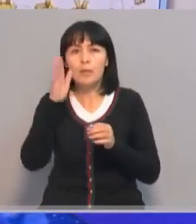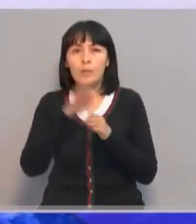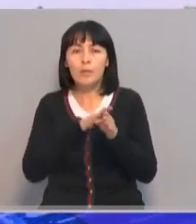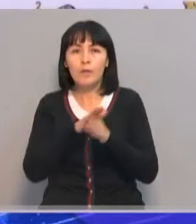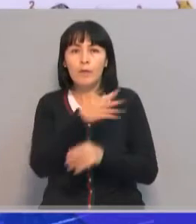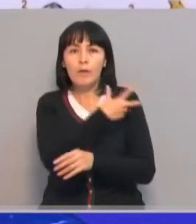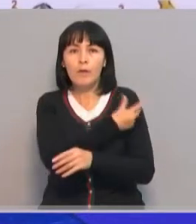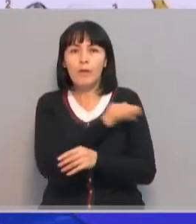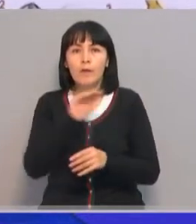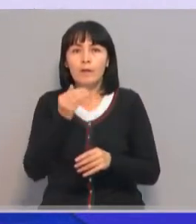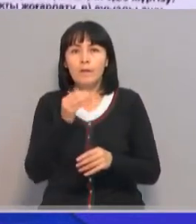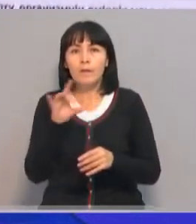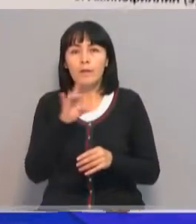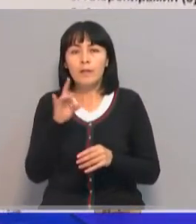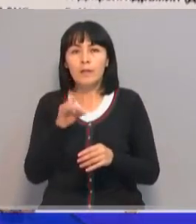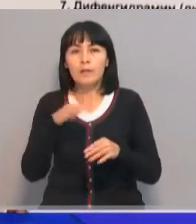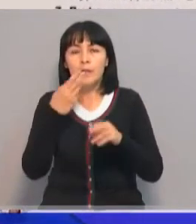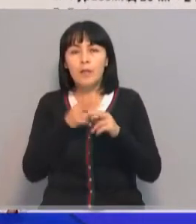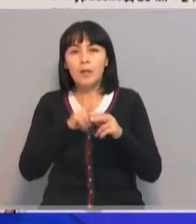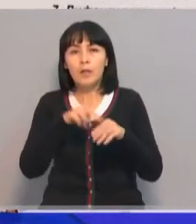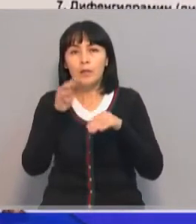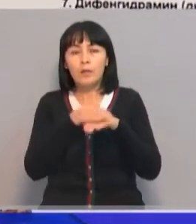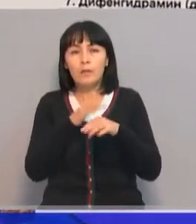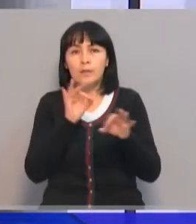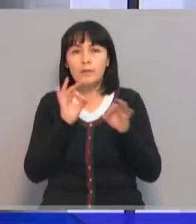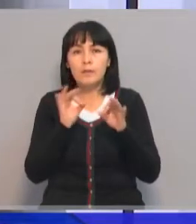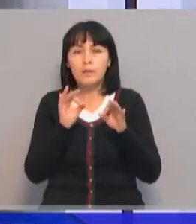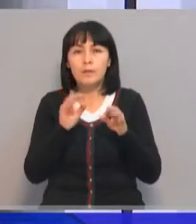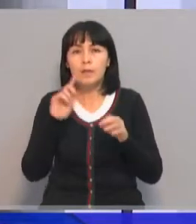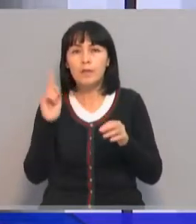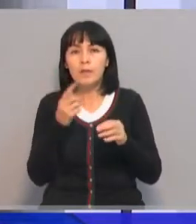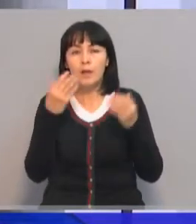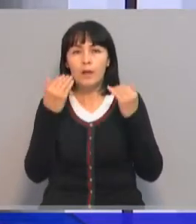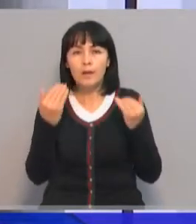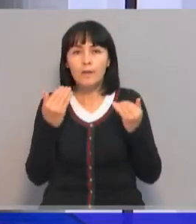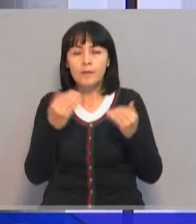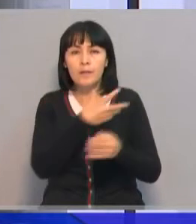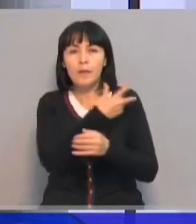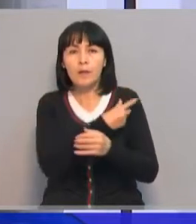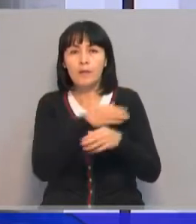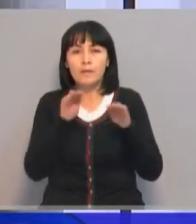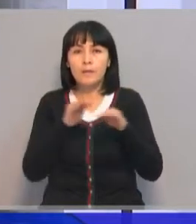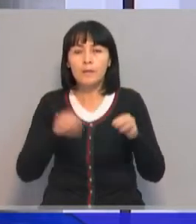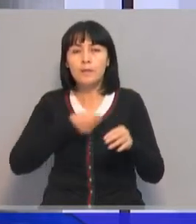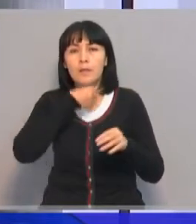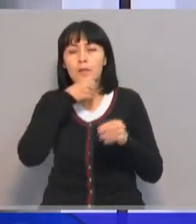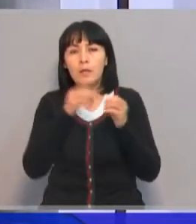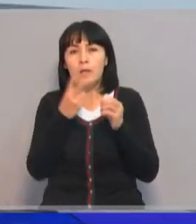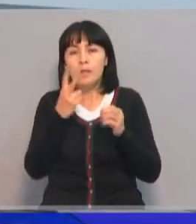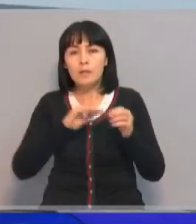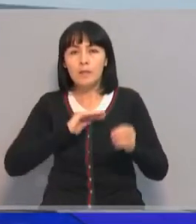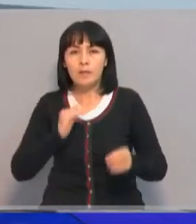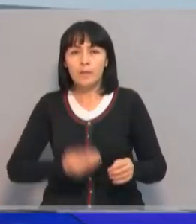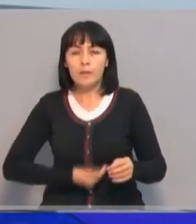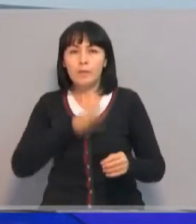проводиться вакциной Pfizer, которая одобрена ВОЗ и является единственной вакциной, рекомендованной для вакцины подростков старше 12 лет и